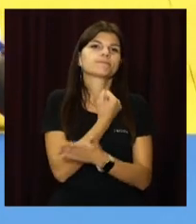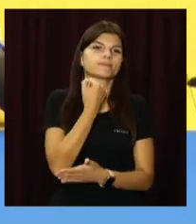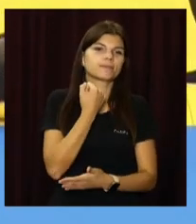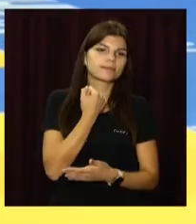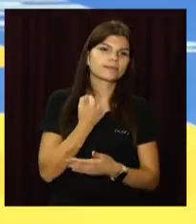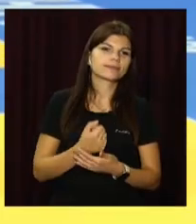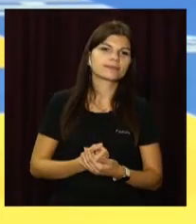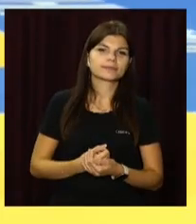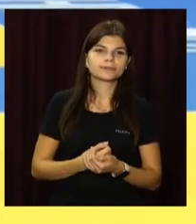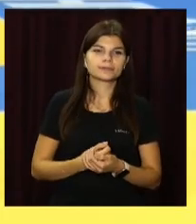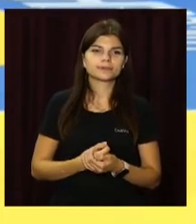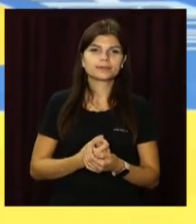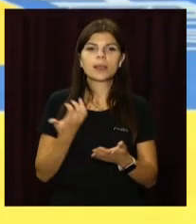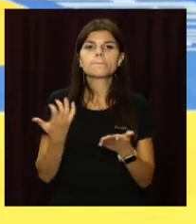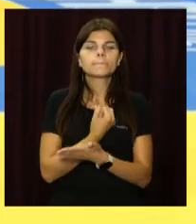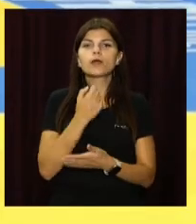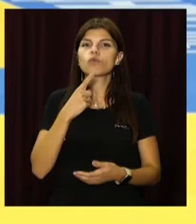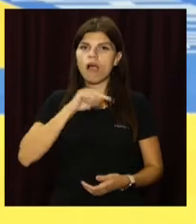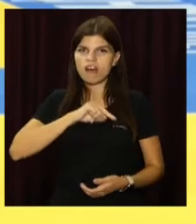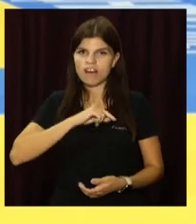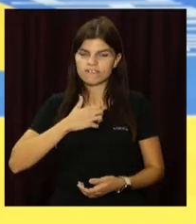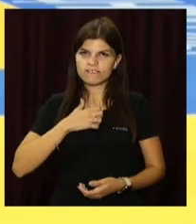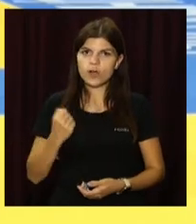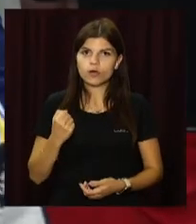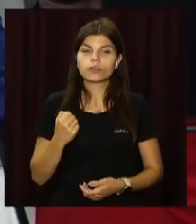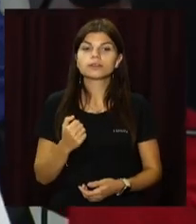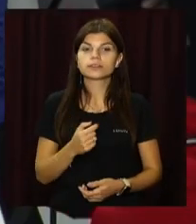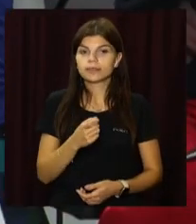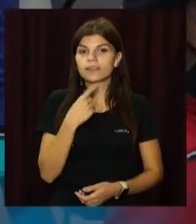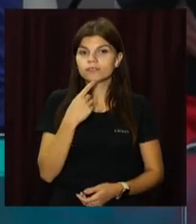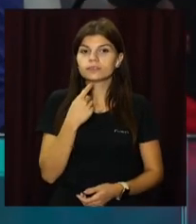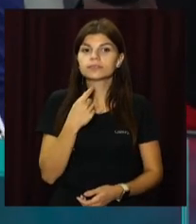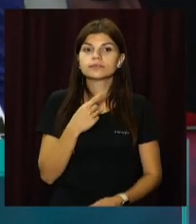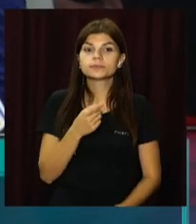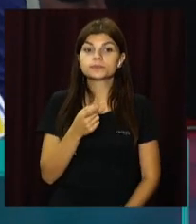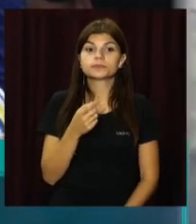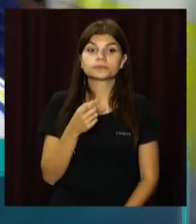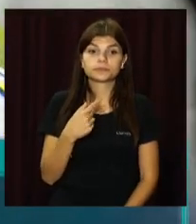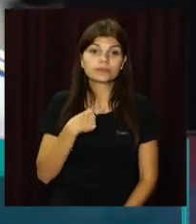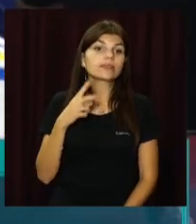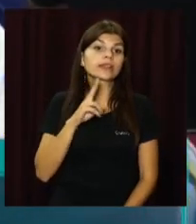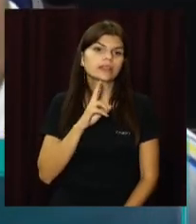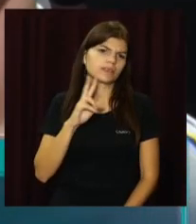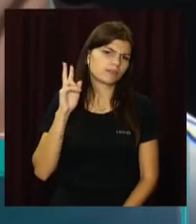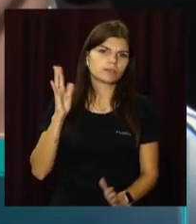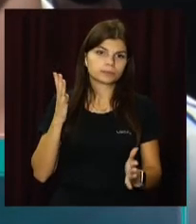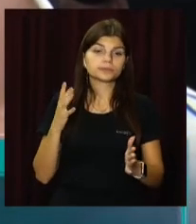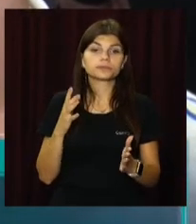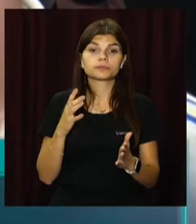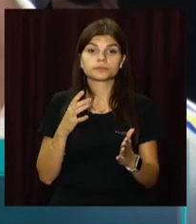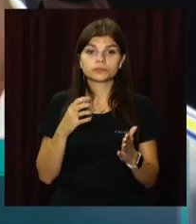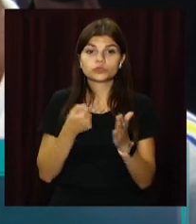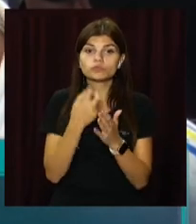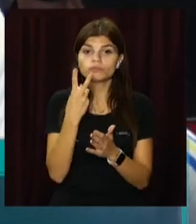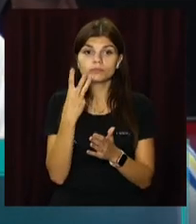Максима Станілоги. Переміг завдяки характеру, каже чемпіон. Рівно рік назад на такому ж чемпіонаті, до